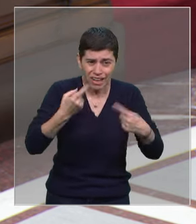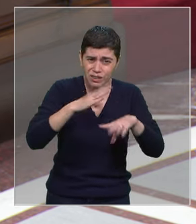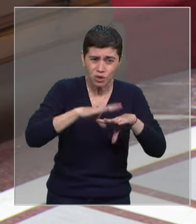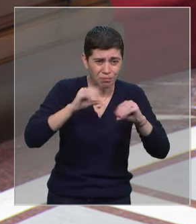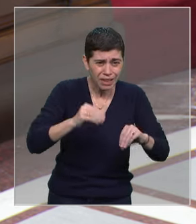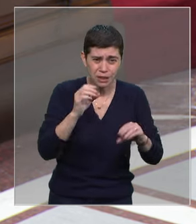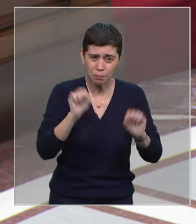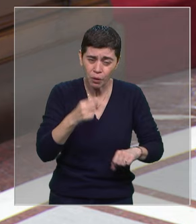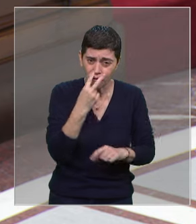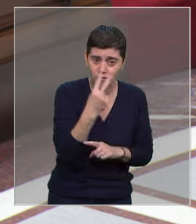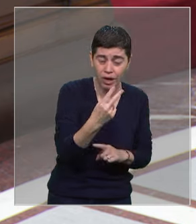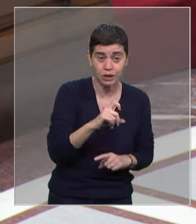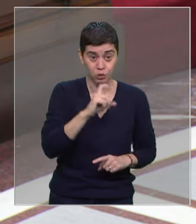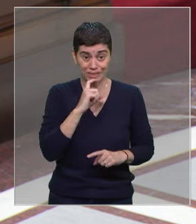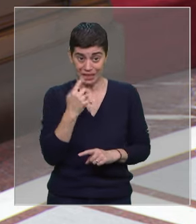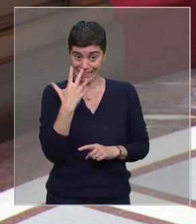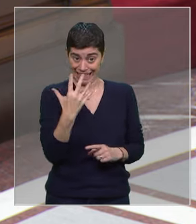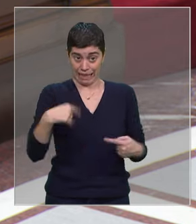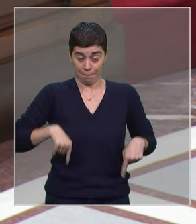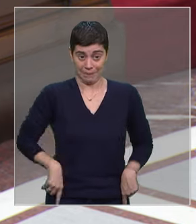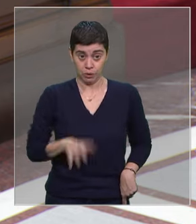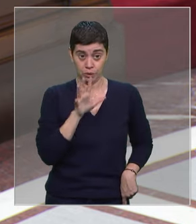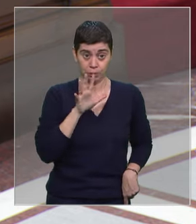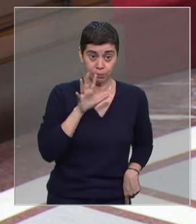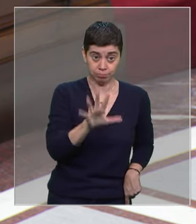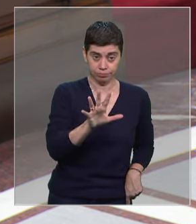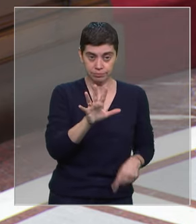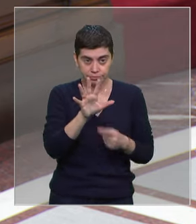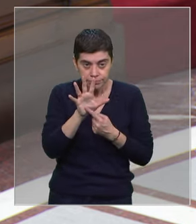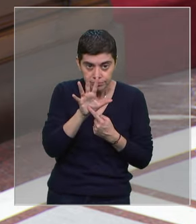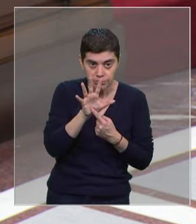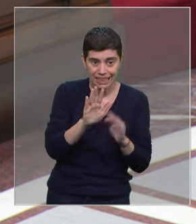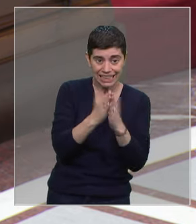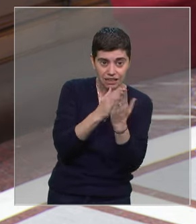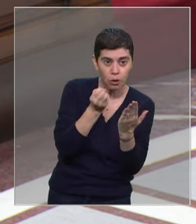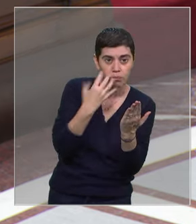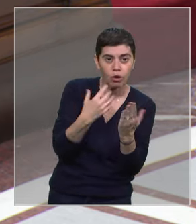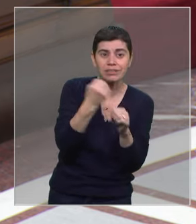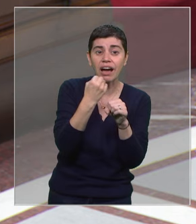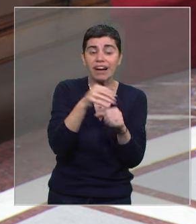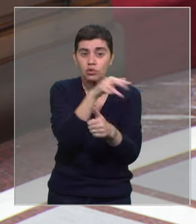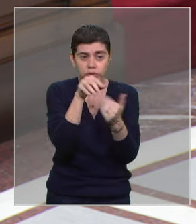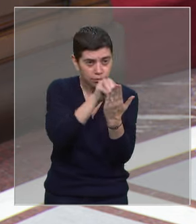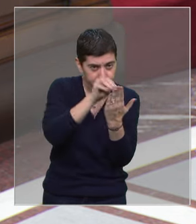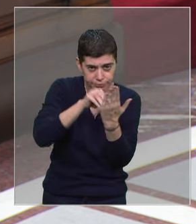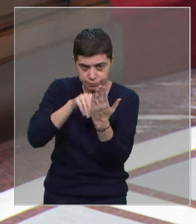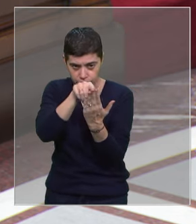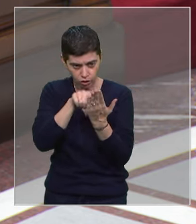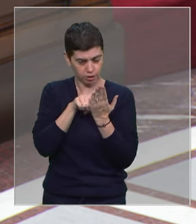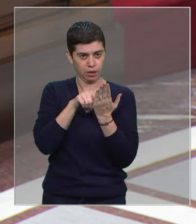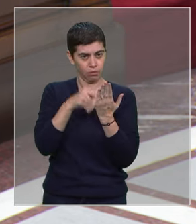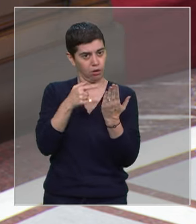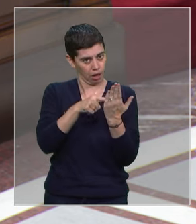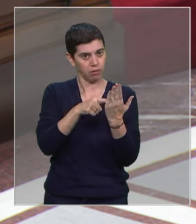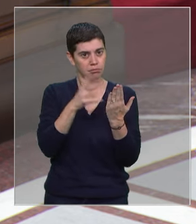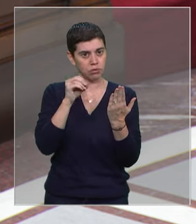étions 5 ministres tout à l'heure à recevoir le livre blanc du travail social pour nous engager. Nous sommes sur tous les plans, mais